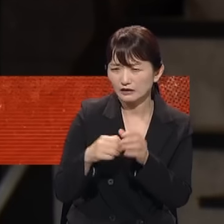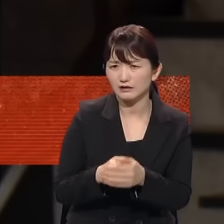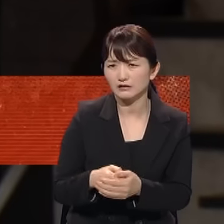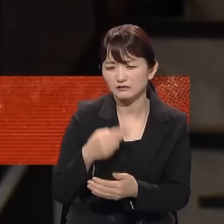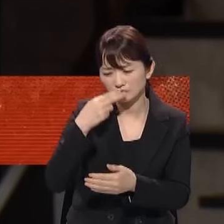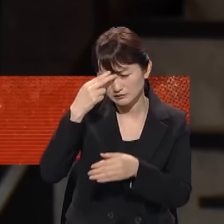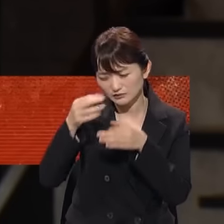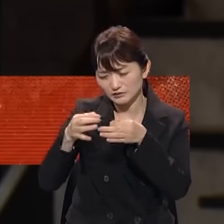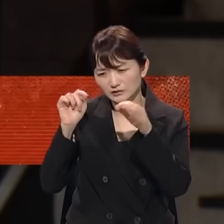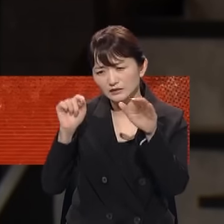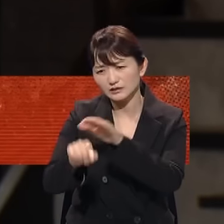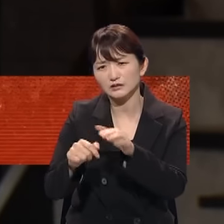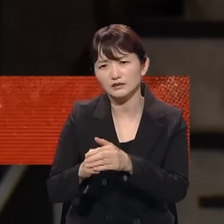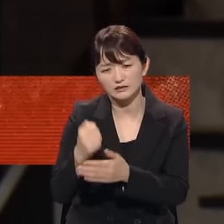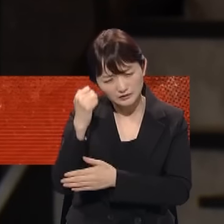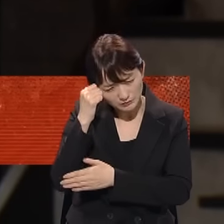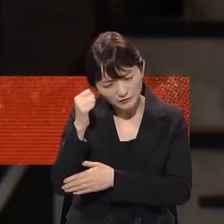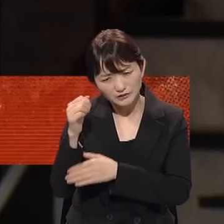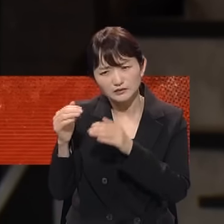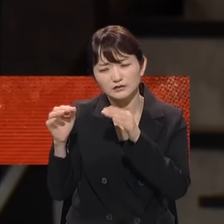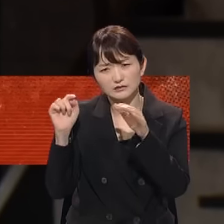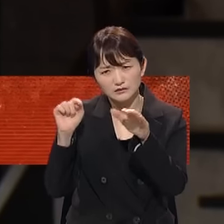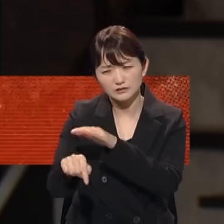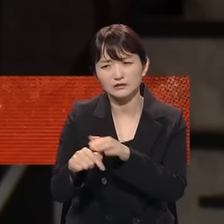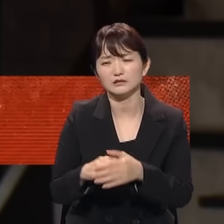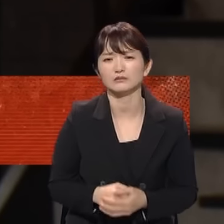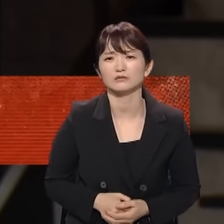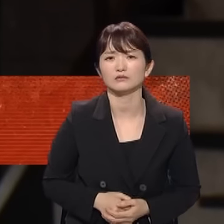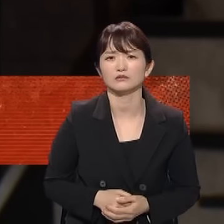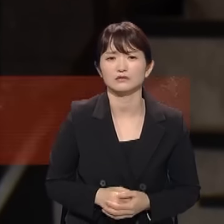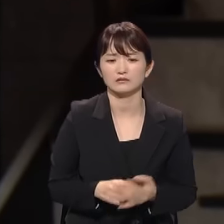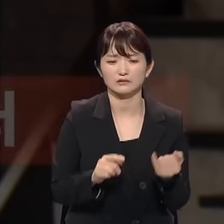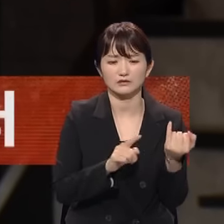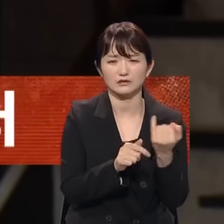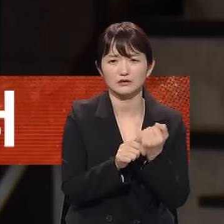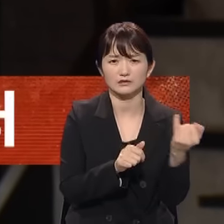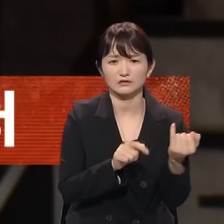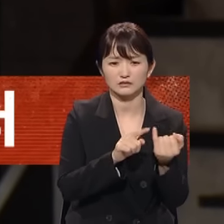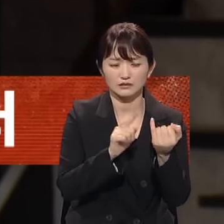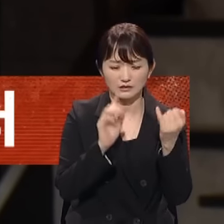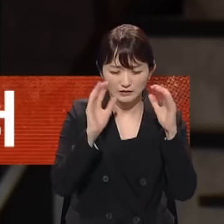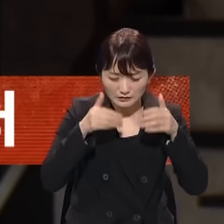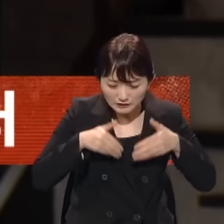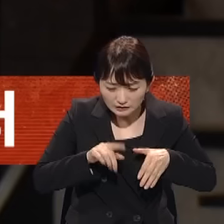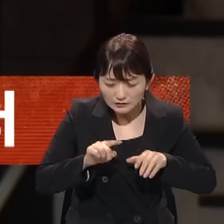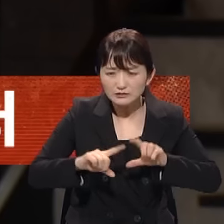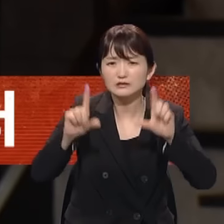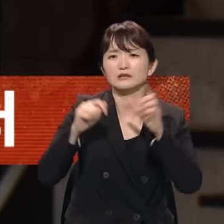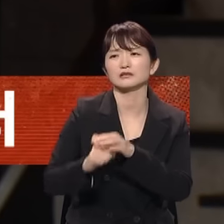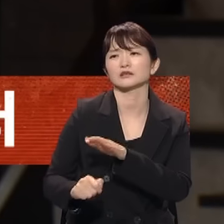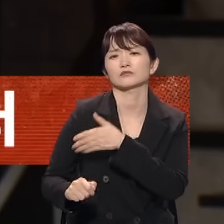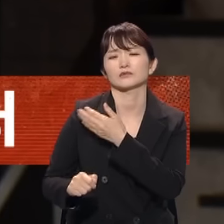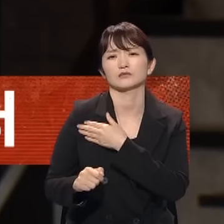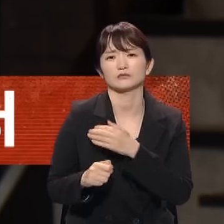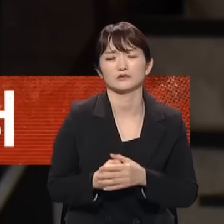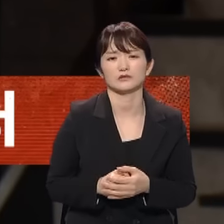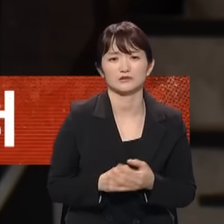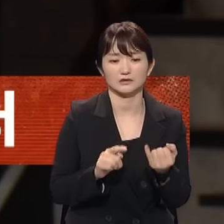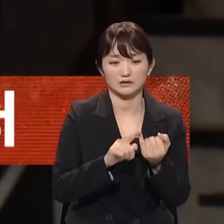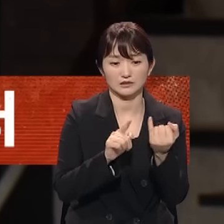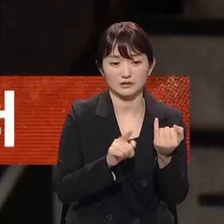낳는 그날에도 같이 이렇게 불륜을 저지르고 그다음에 이제 뭐 산후 우울증도 모른 척하고 지금도 나는